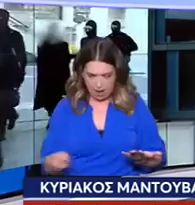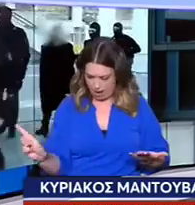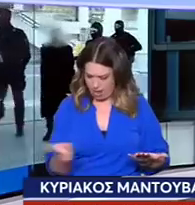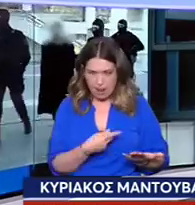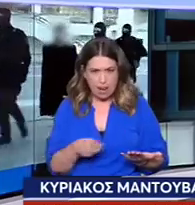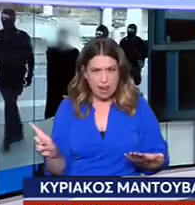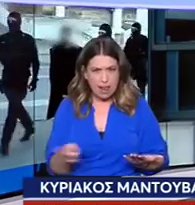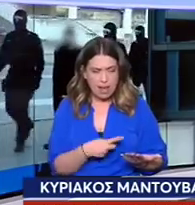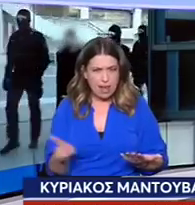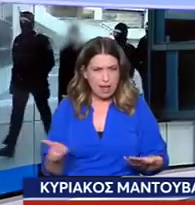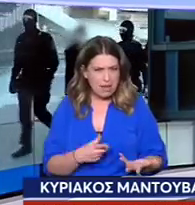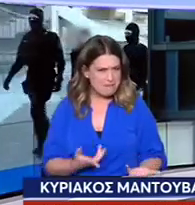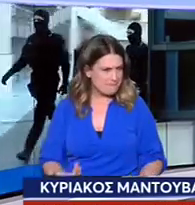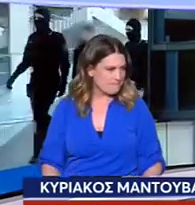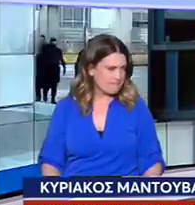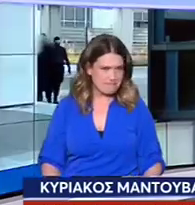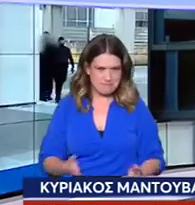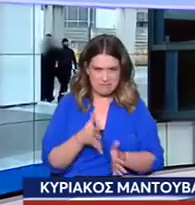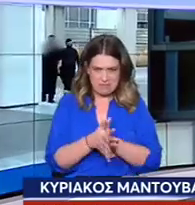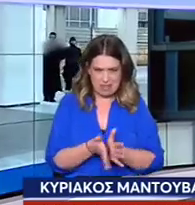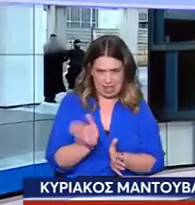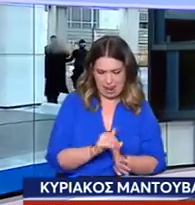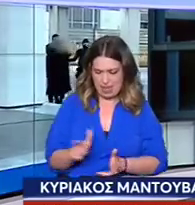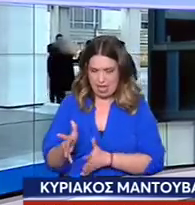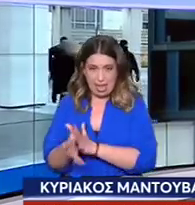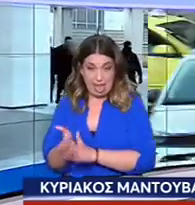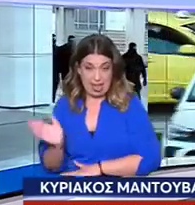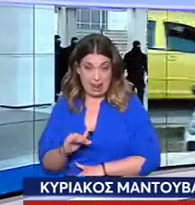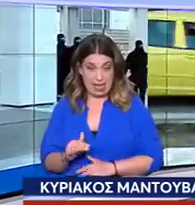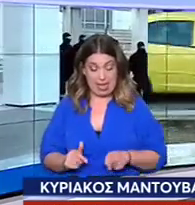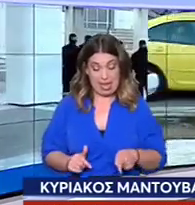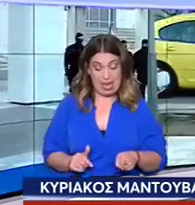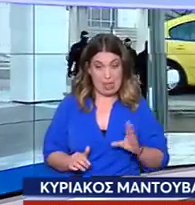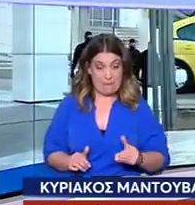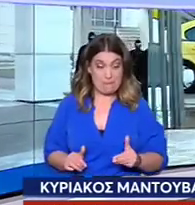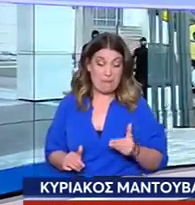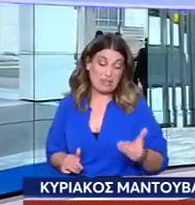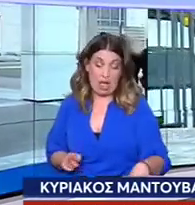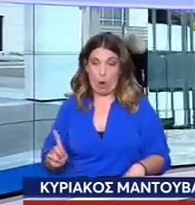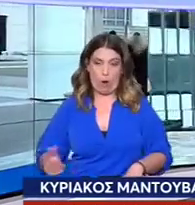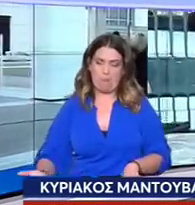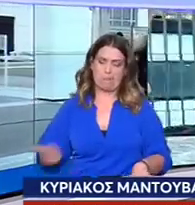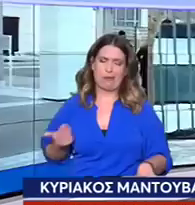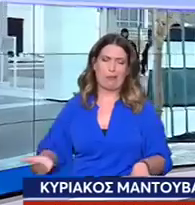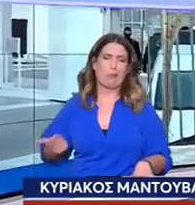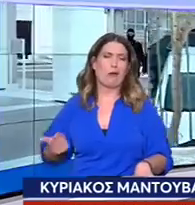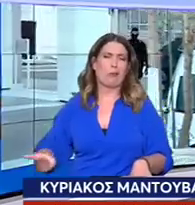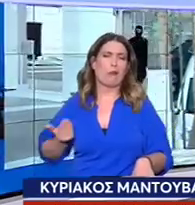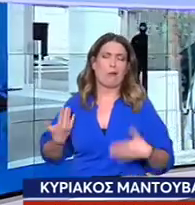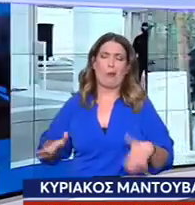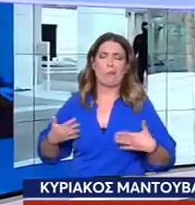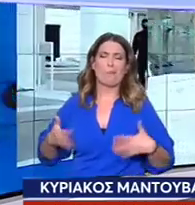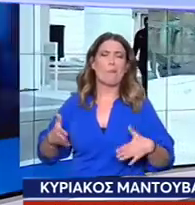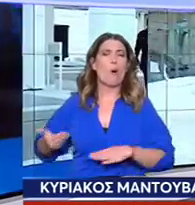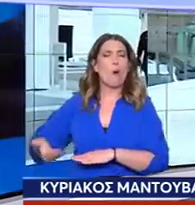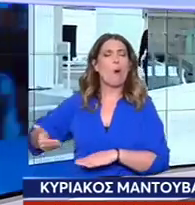η κυρία Καρατζά, ότι συναντήθηκε, ότι επικοινώνησε με τους γιατρούς του Καραμανδανίου μόνο μετά την ανακοπή του παιδιού, ενώ